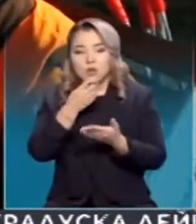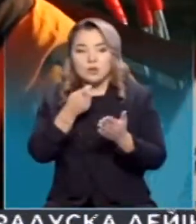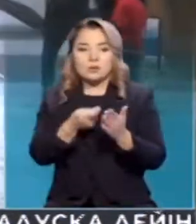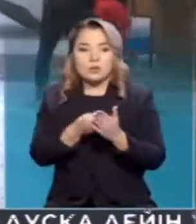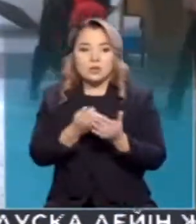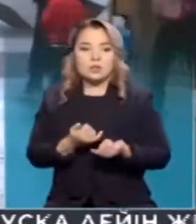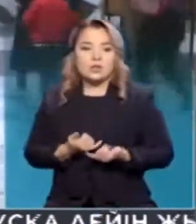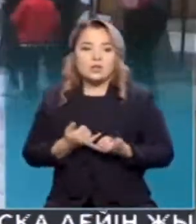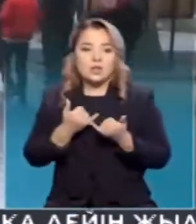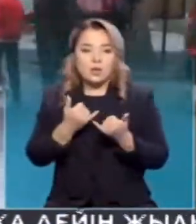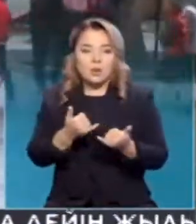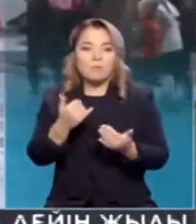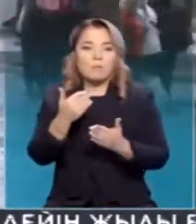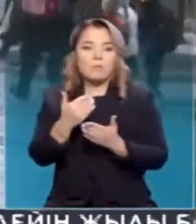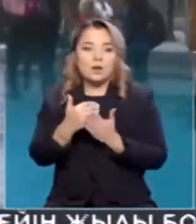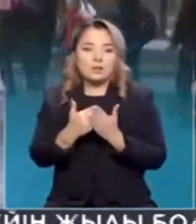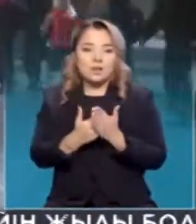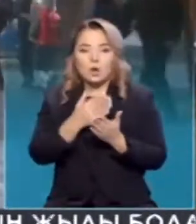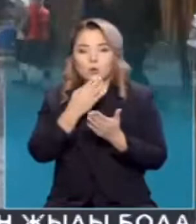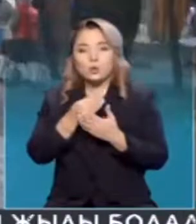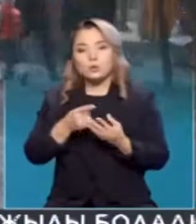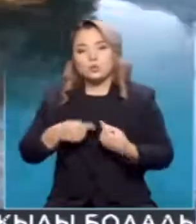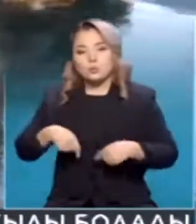жылулық сыйлау дейді бағдарлама ұжымы.